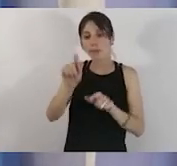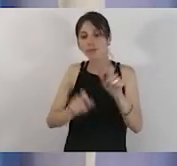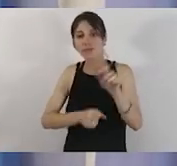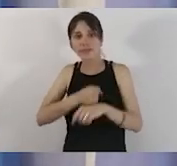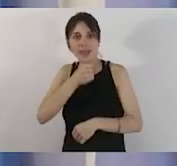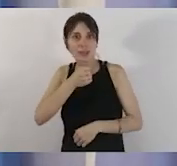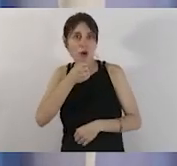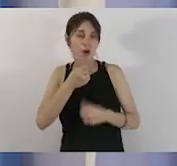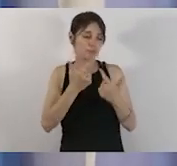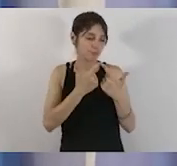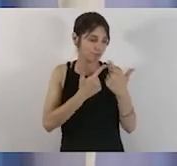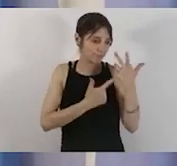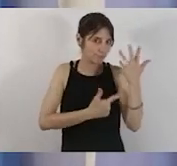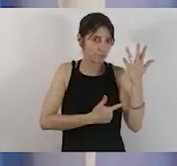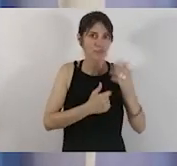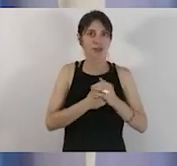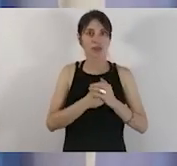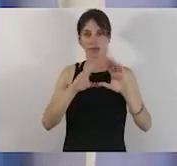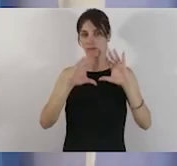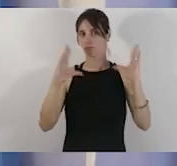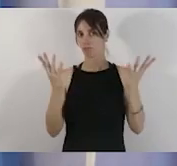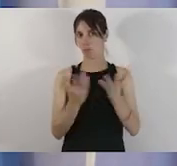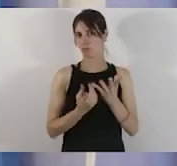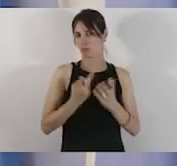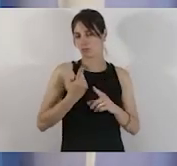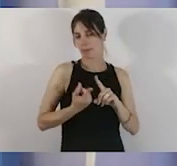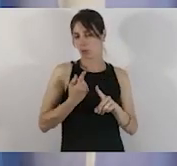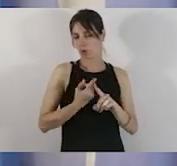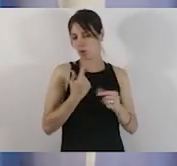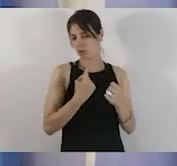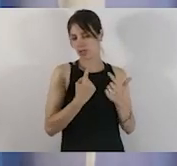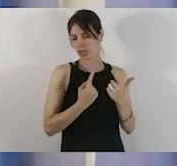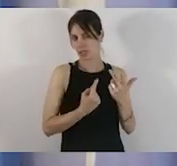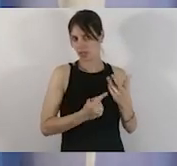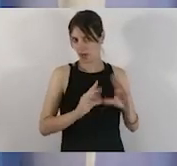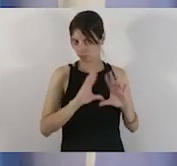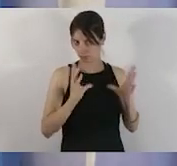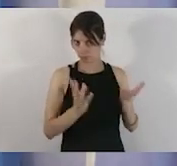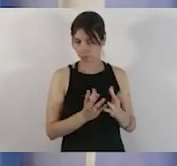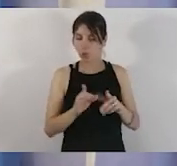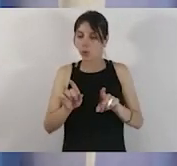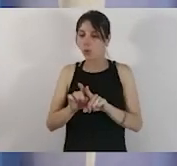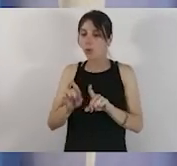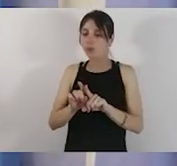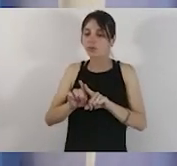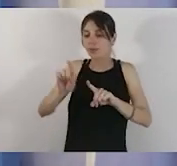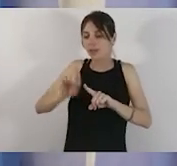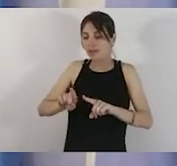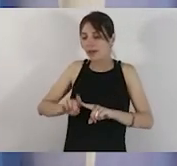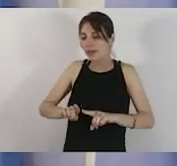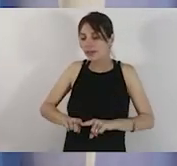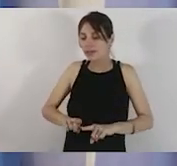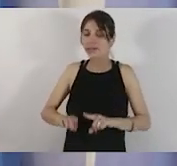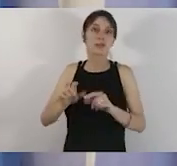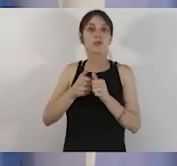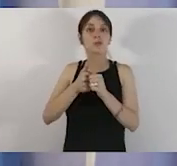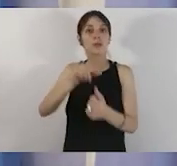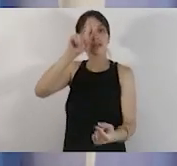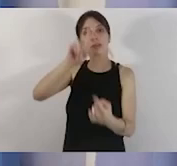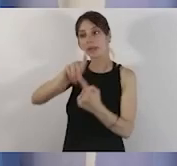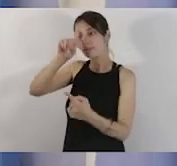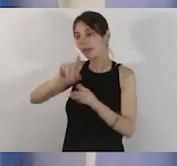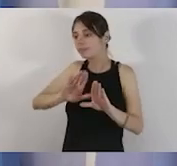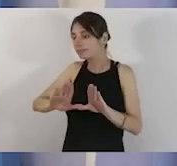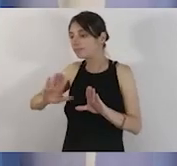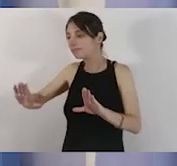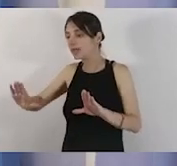seniors, etc. C'est l'essentiel. On vous a donné des détails aussi par thématique. Qu'est-ce que ça veut dire